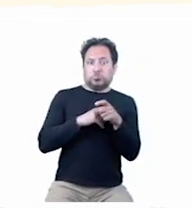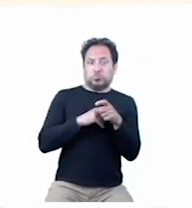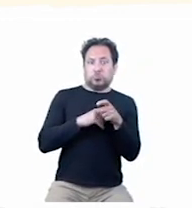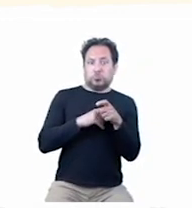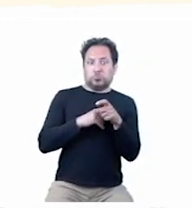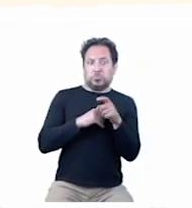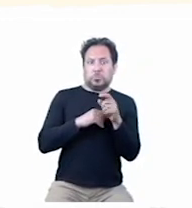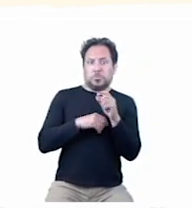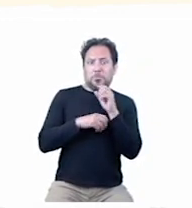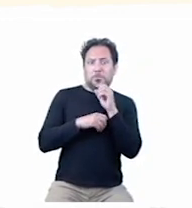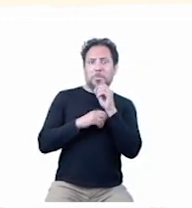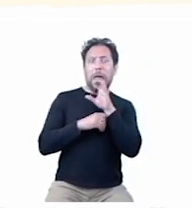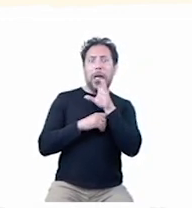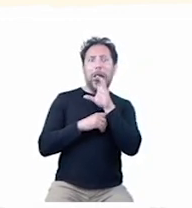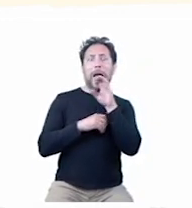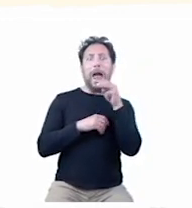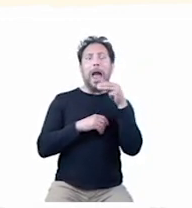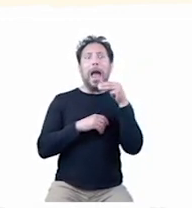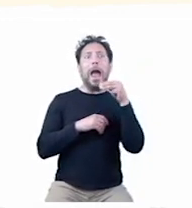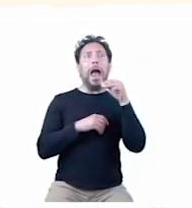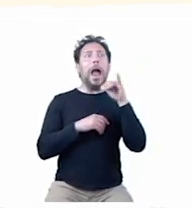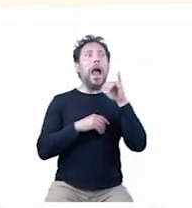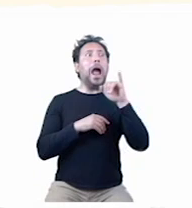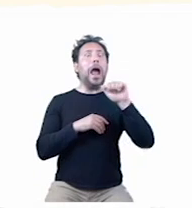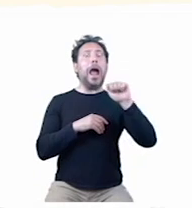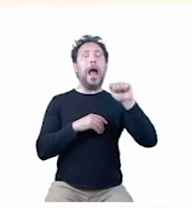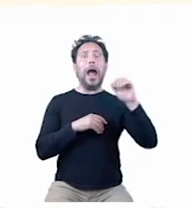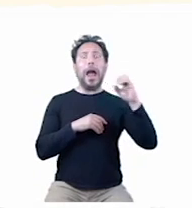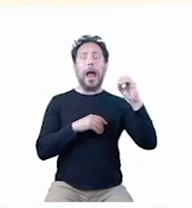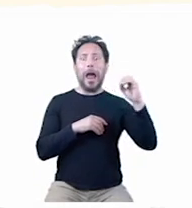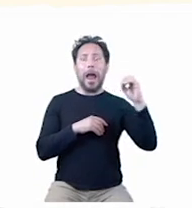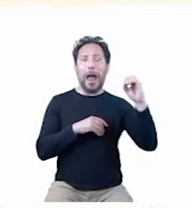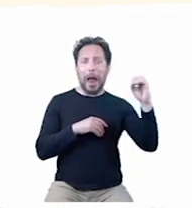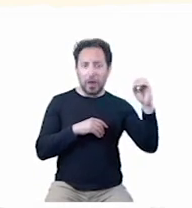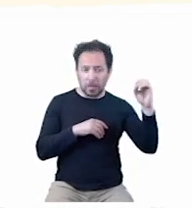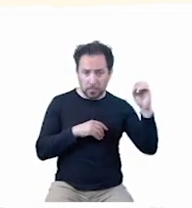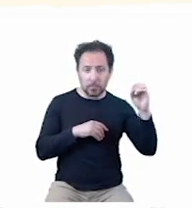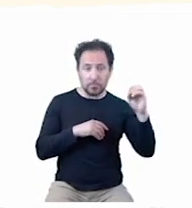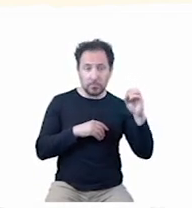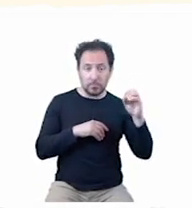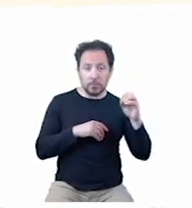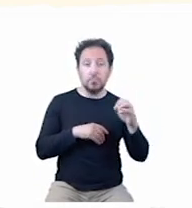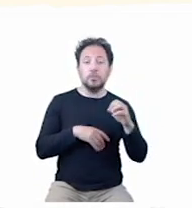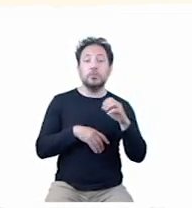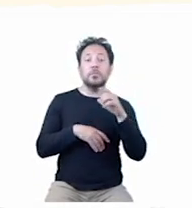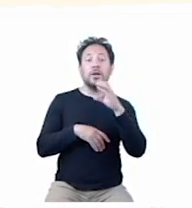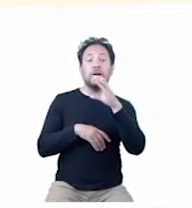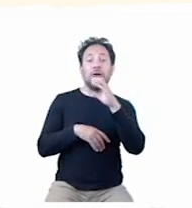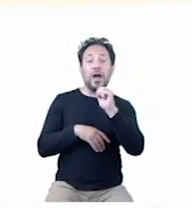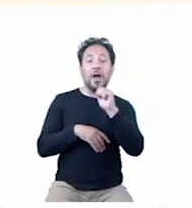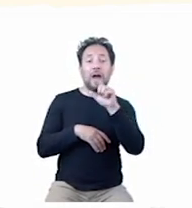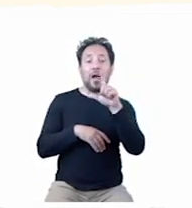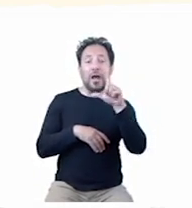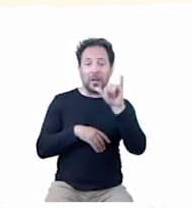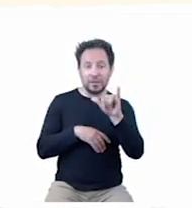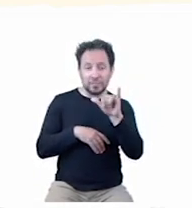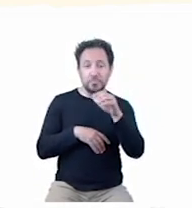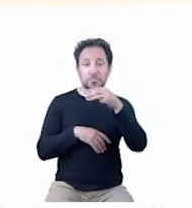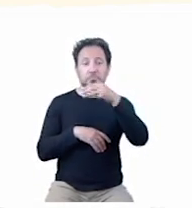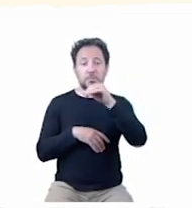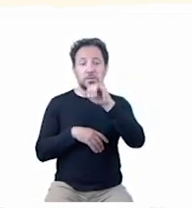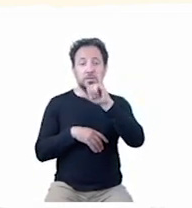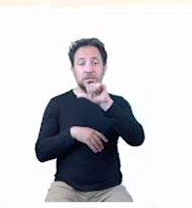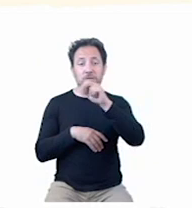si bilavano Kelly e Miscia in coro. Ma i piccoli mostri non ci badavano. Ad un